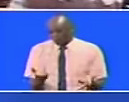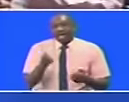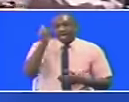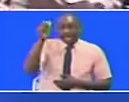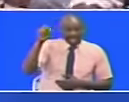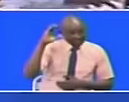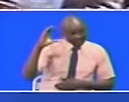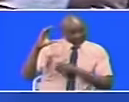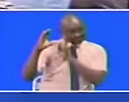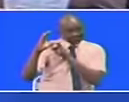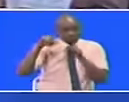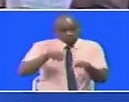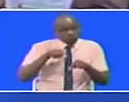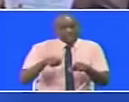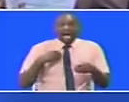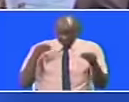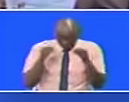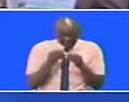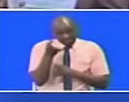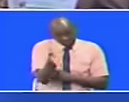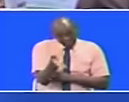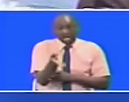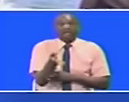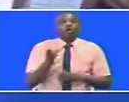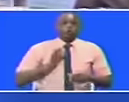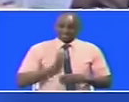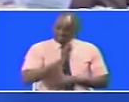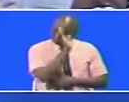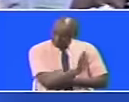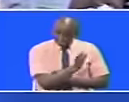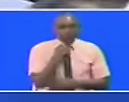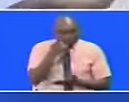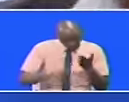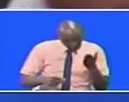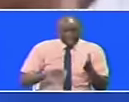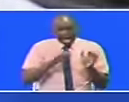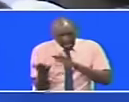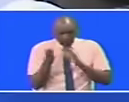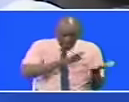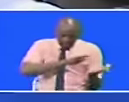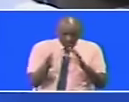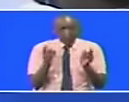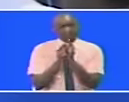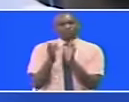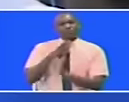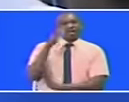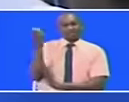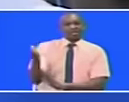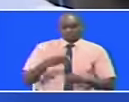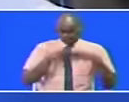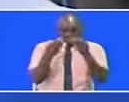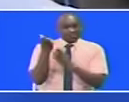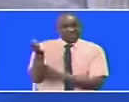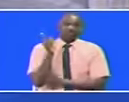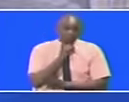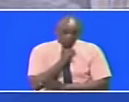ANC hii leo kimeandaa mkutano wa baraza lake kuu kulainisha hoja na msimamo wao watakaowasilisha kwenye